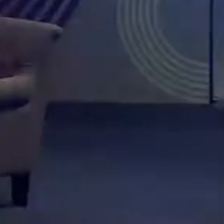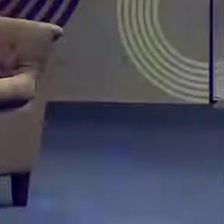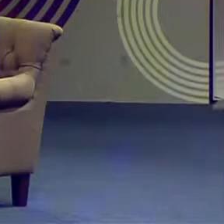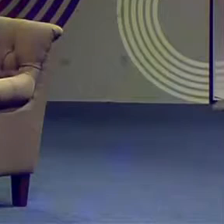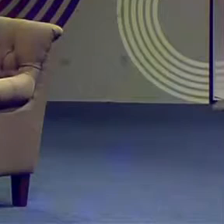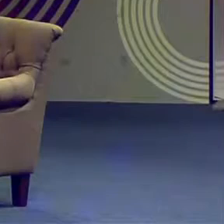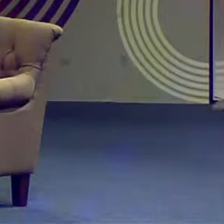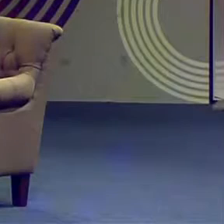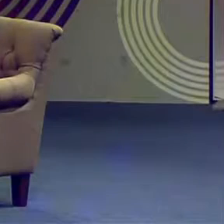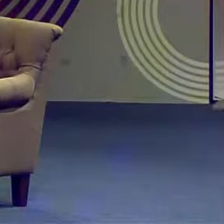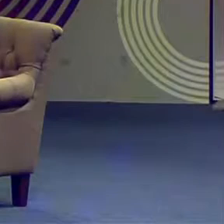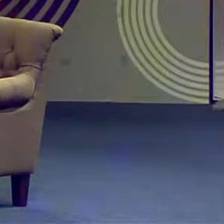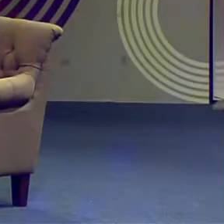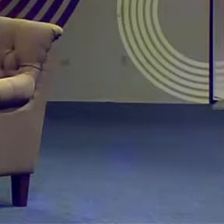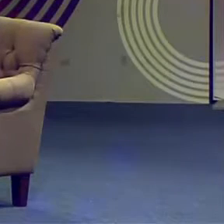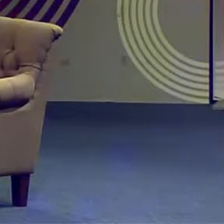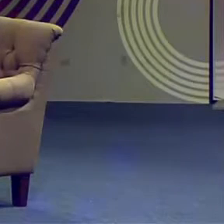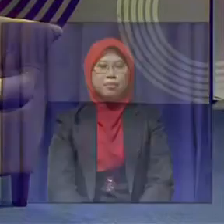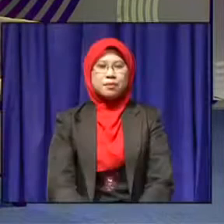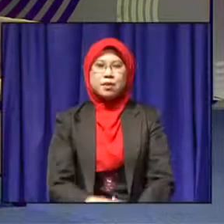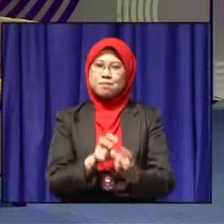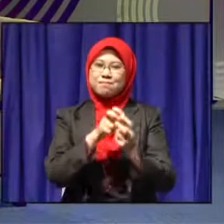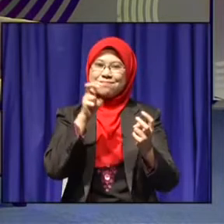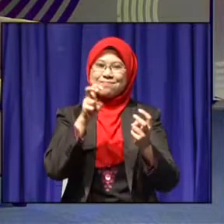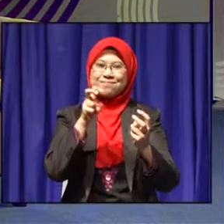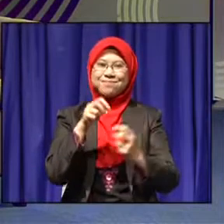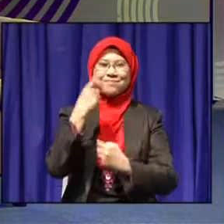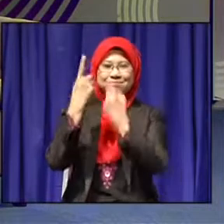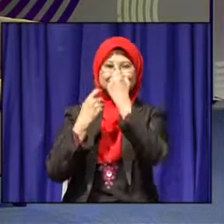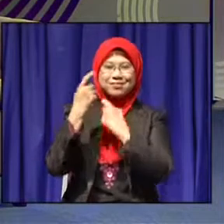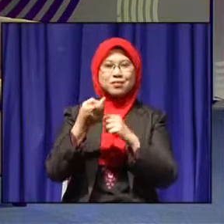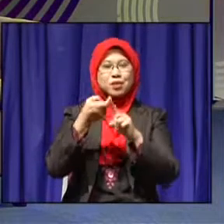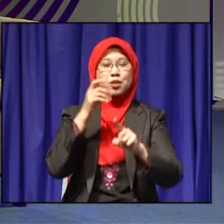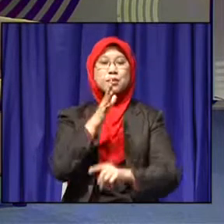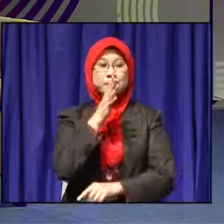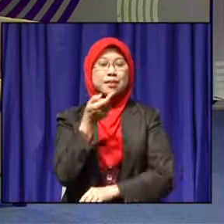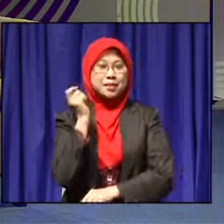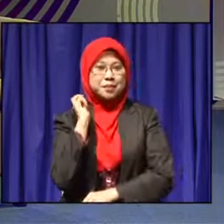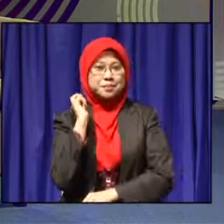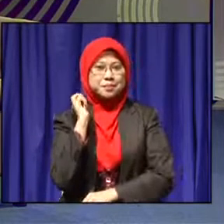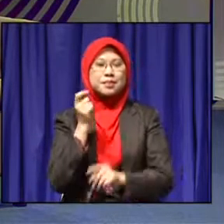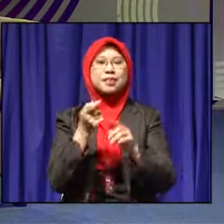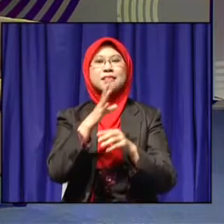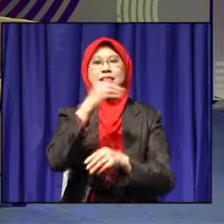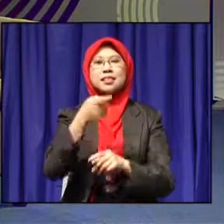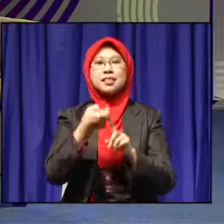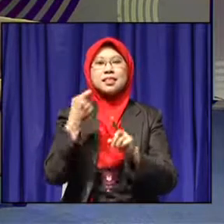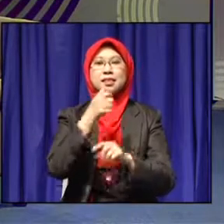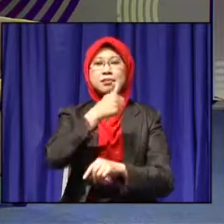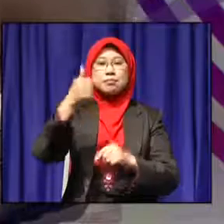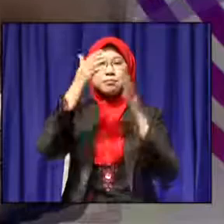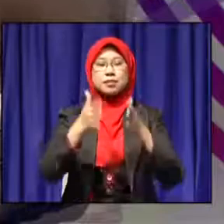ngomong-ngomong knari eh besoknya divadi Ibu tadi dan juga daripada pengetua sekolah